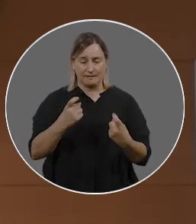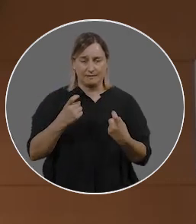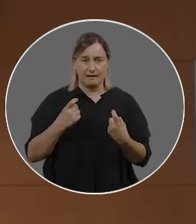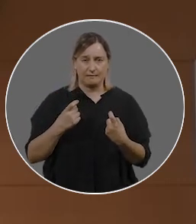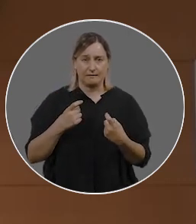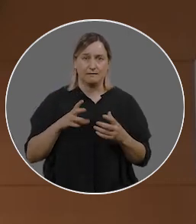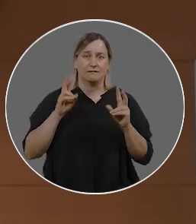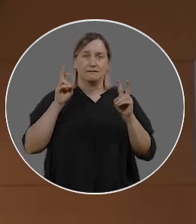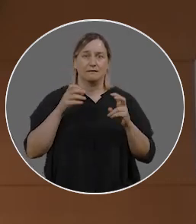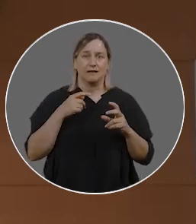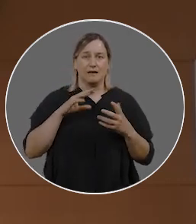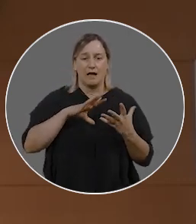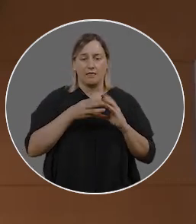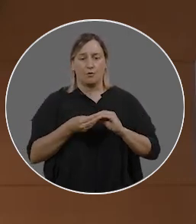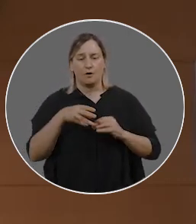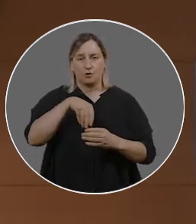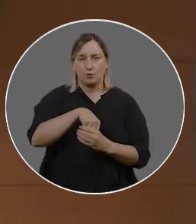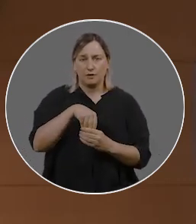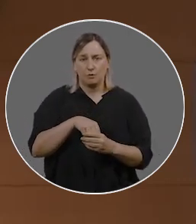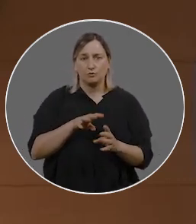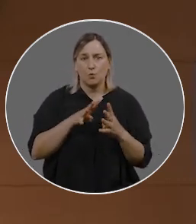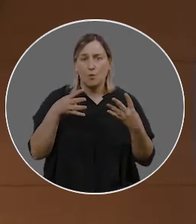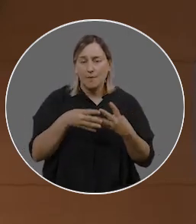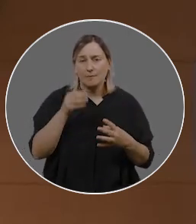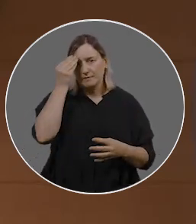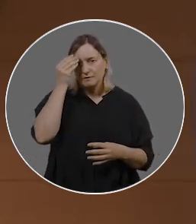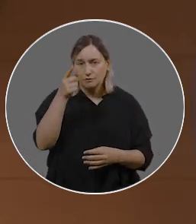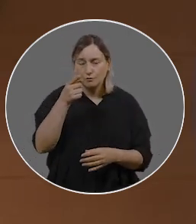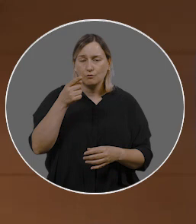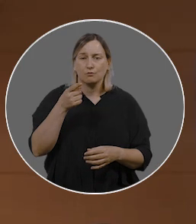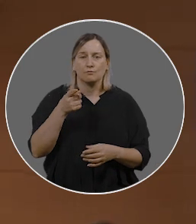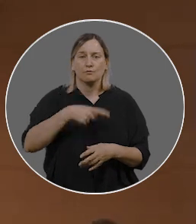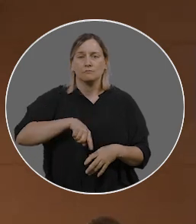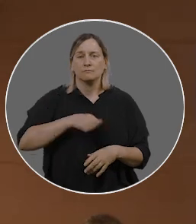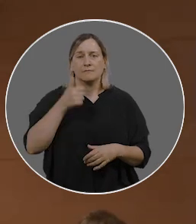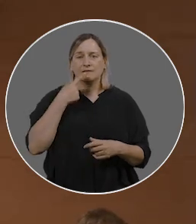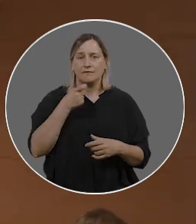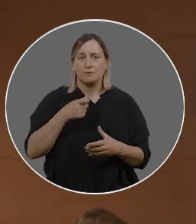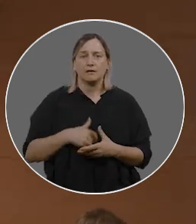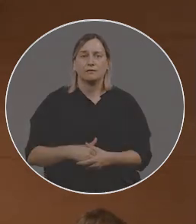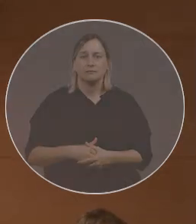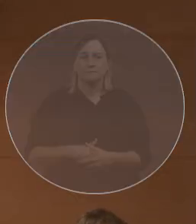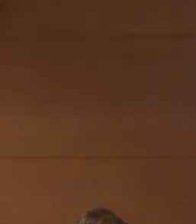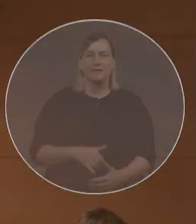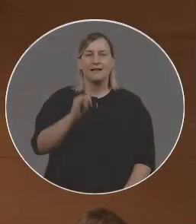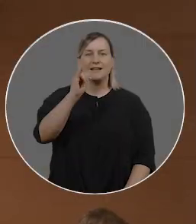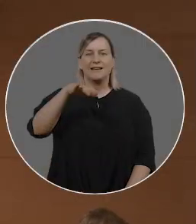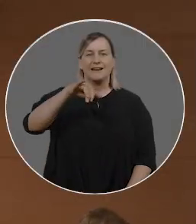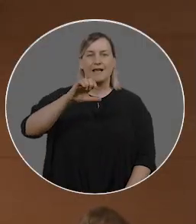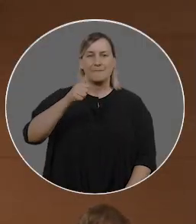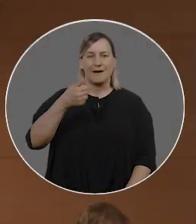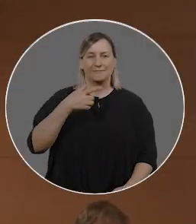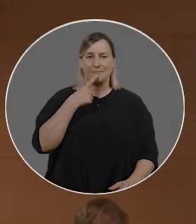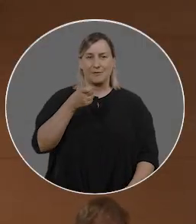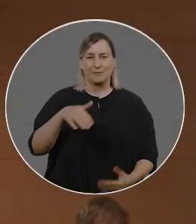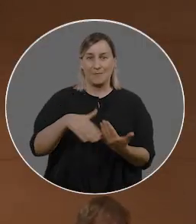d'anar adequant els continguts de web i que també us aneu trobant amb dificultats. Comença la Irema. Hola, és que